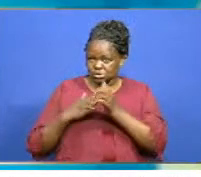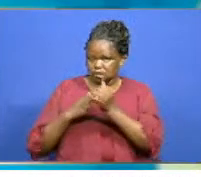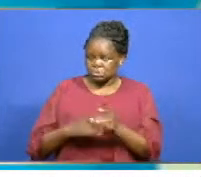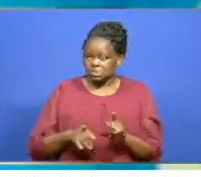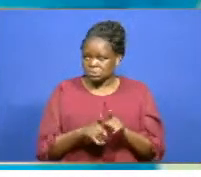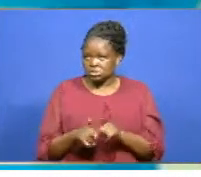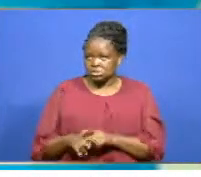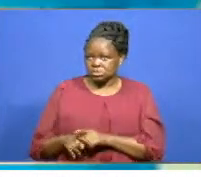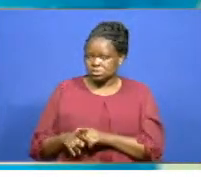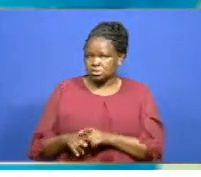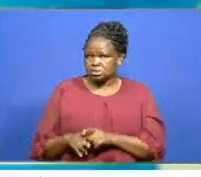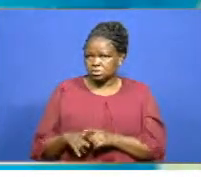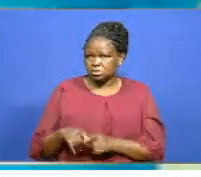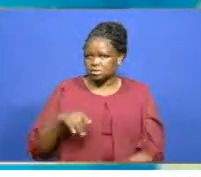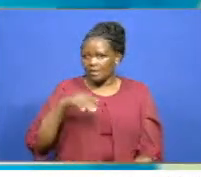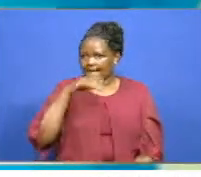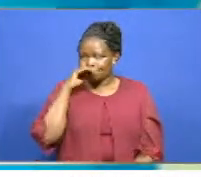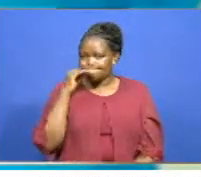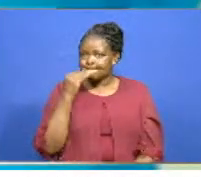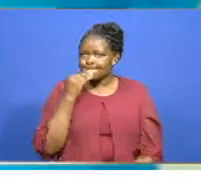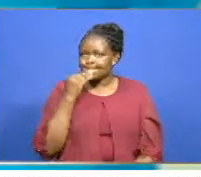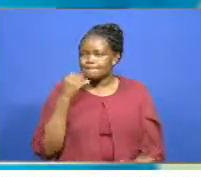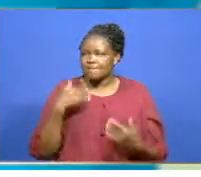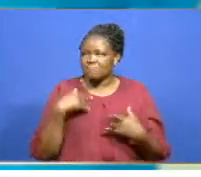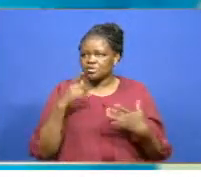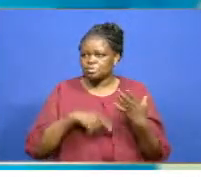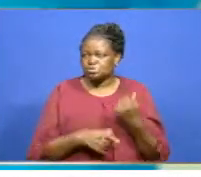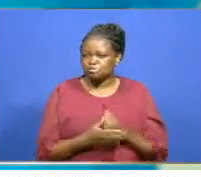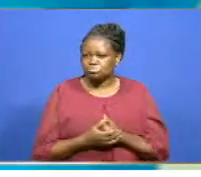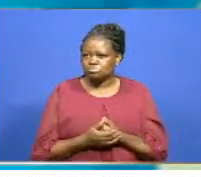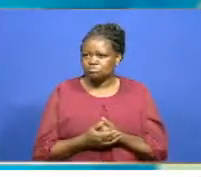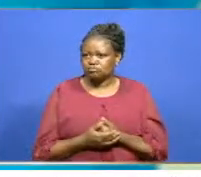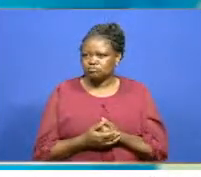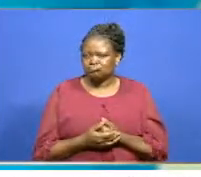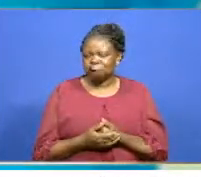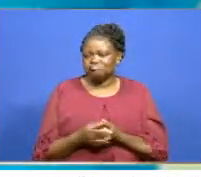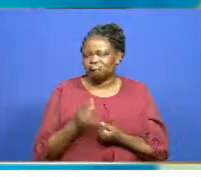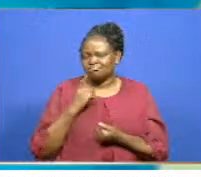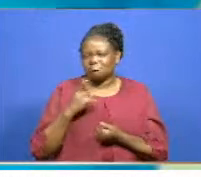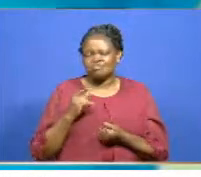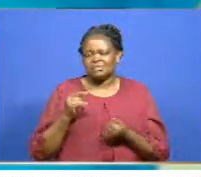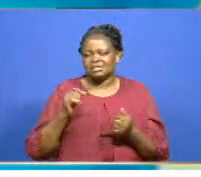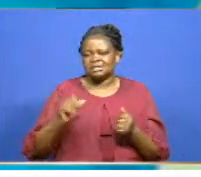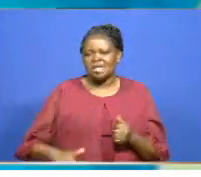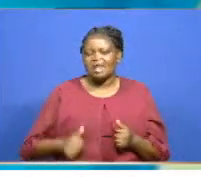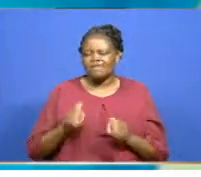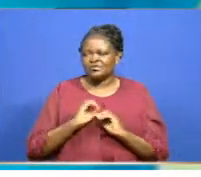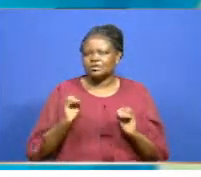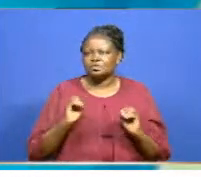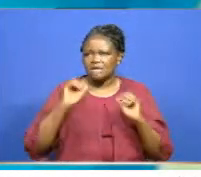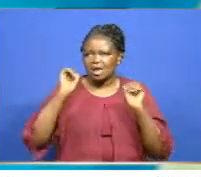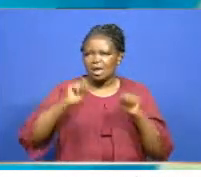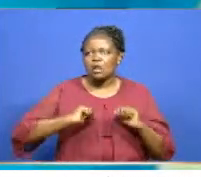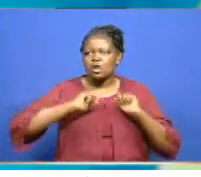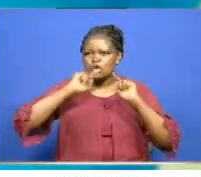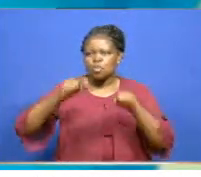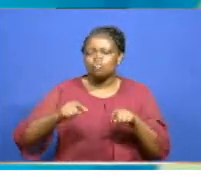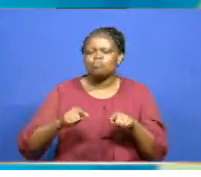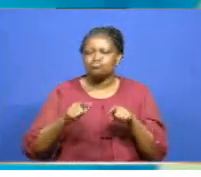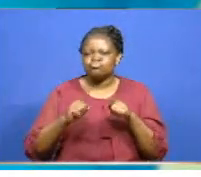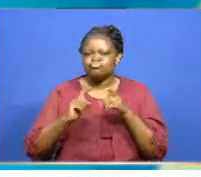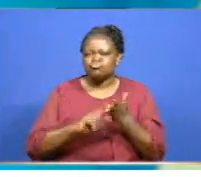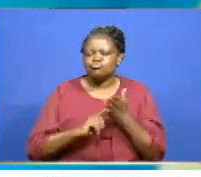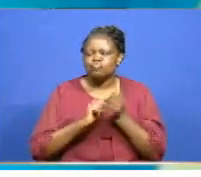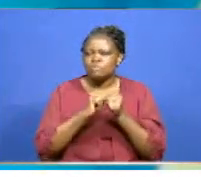Mudavadi ameweka ile notion ya si kiongozi mbinafsi. Ni kiongozi ambaye anaweza enda katika meza na viongozi